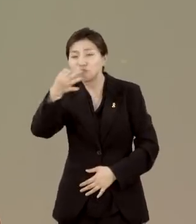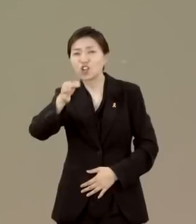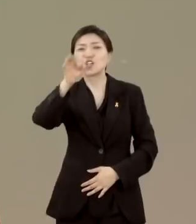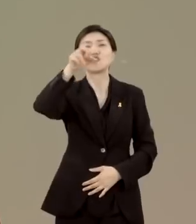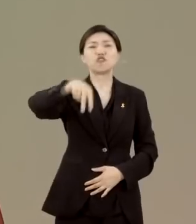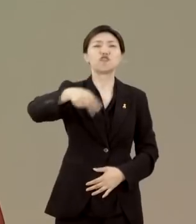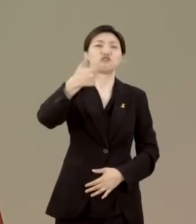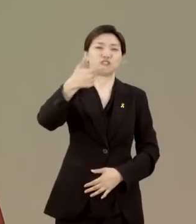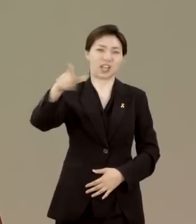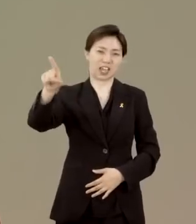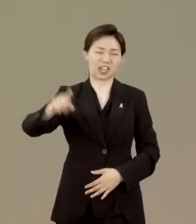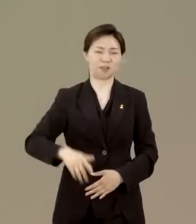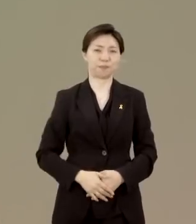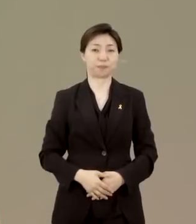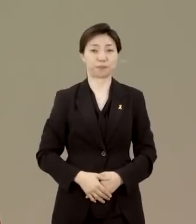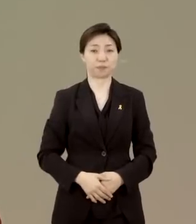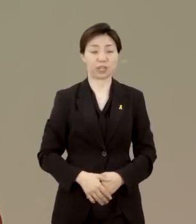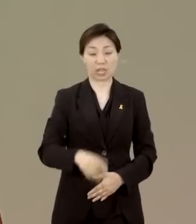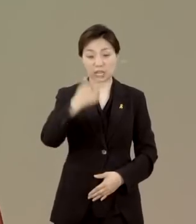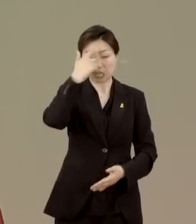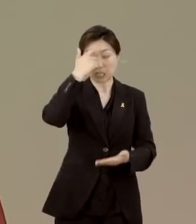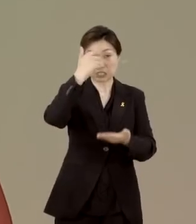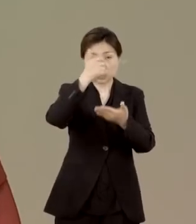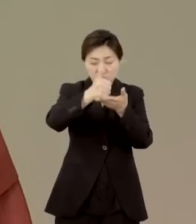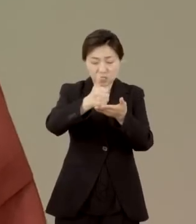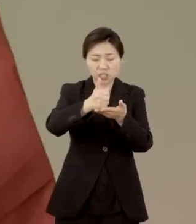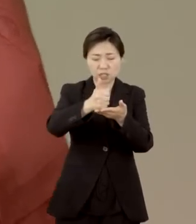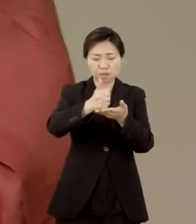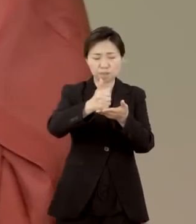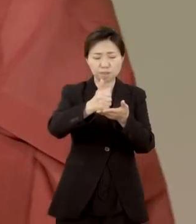그래서 절밥이 높은 분들이고